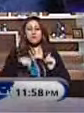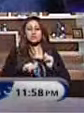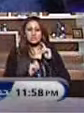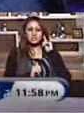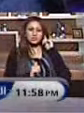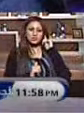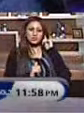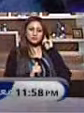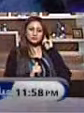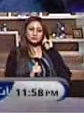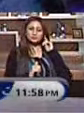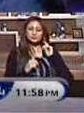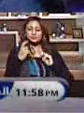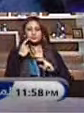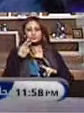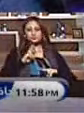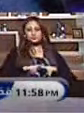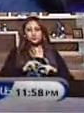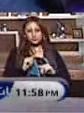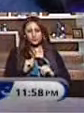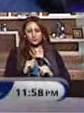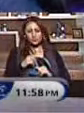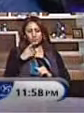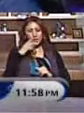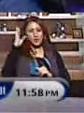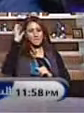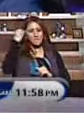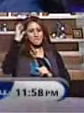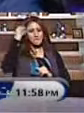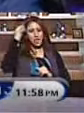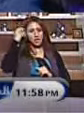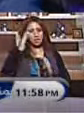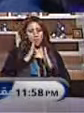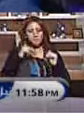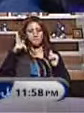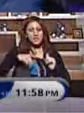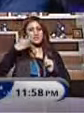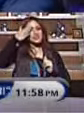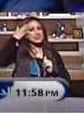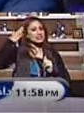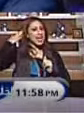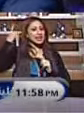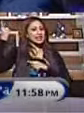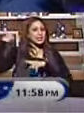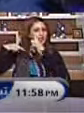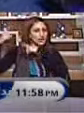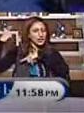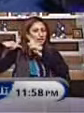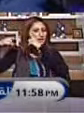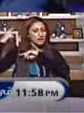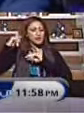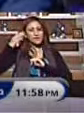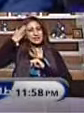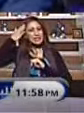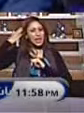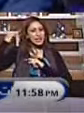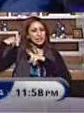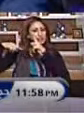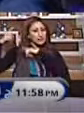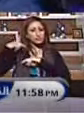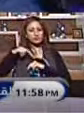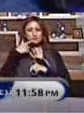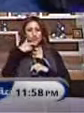حصيله المعلومات حقيقه قويه لعمق مصر في التاريخ ولكن يبدو الترجمه سبحان الله العظيم